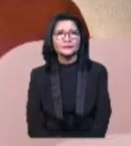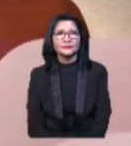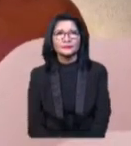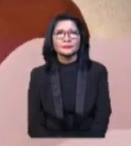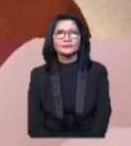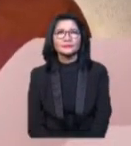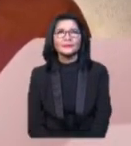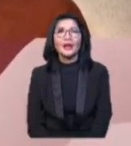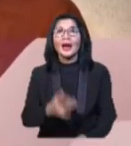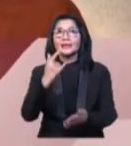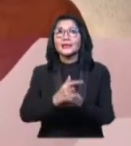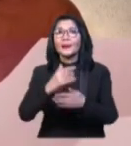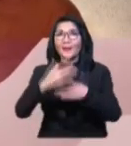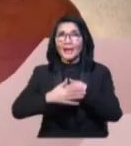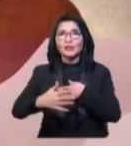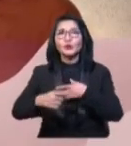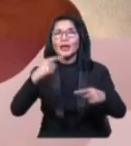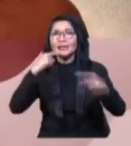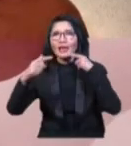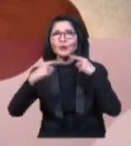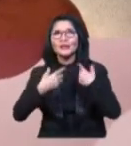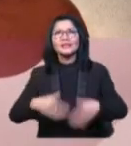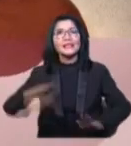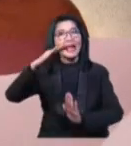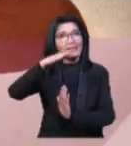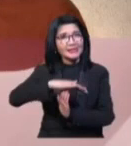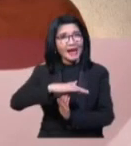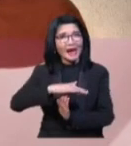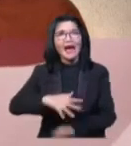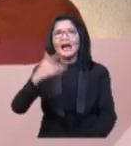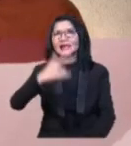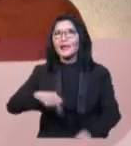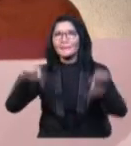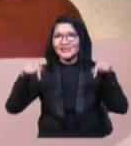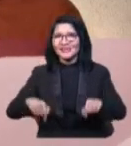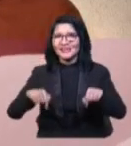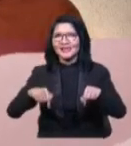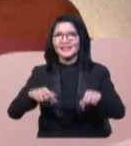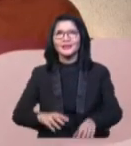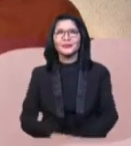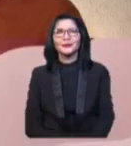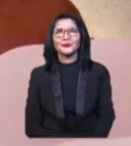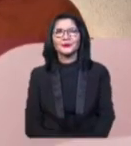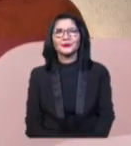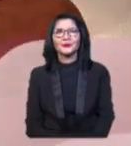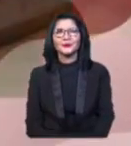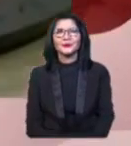lagi akan tetap melanjutkan dialog, tetapi setelah jeda berikut jangan beranjak terlebih dahulu.